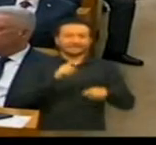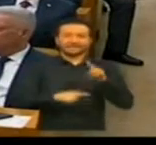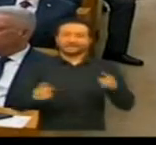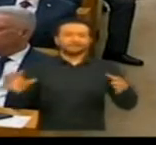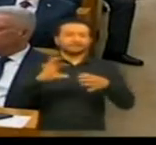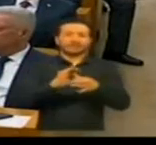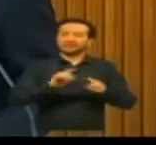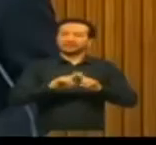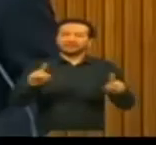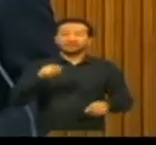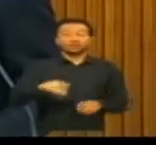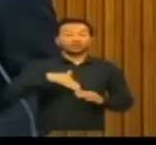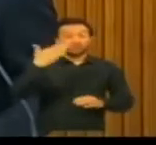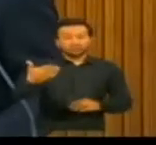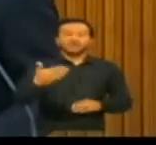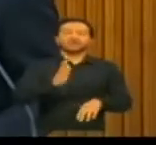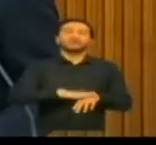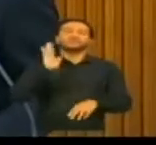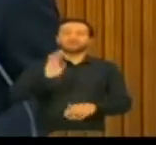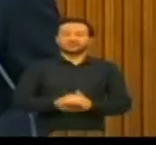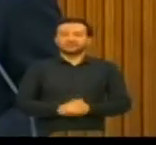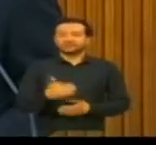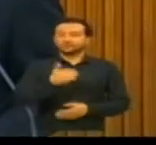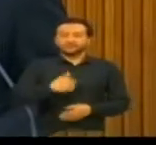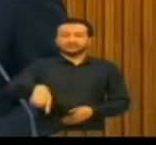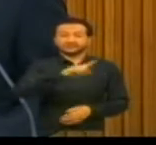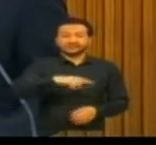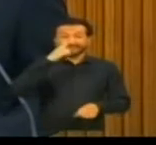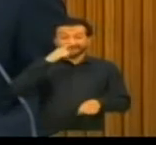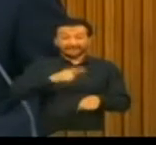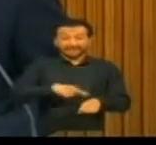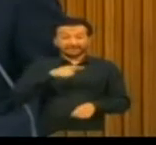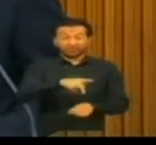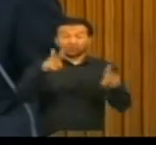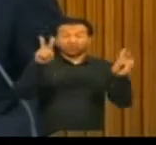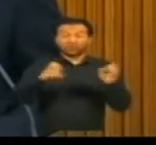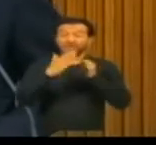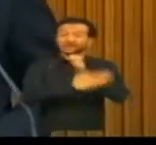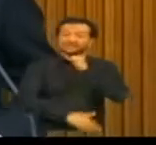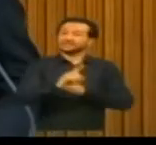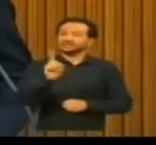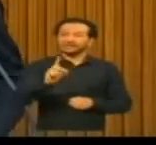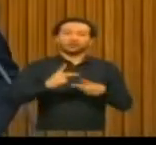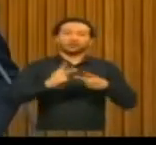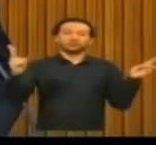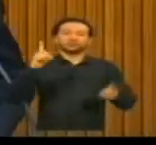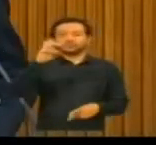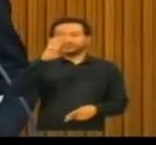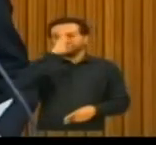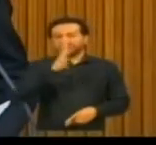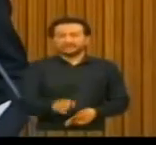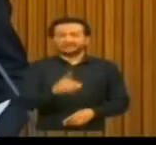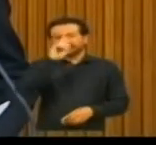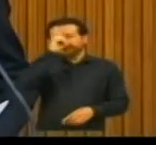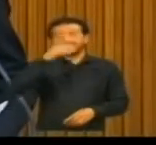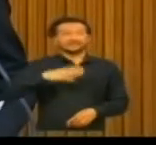etmedik. Bundan sonra da etmeyeceğiz. Biz inanç konusunda yasakçı değil, özgürlükçü bir partiyiz. Tek